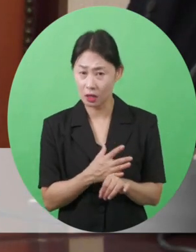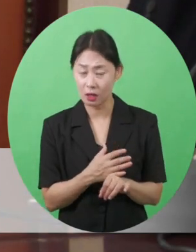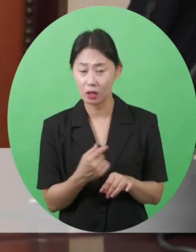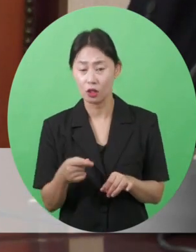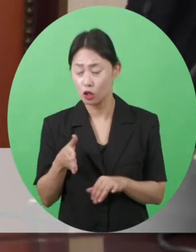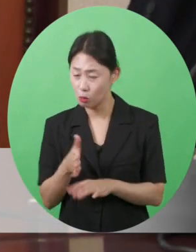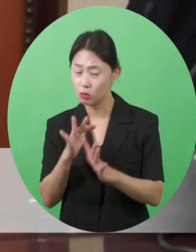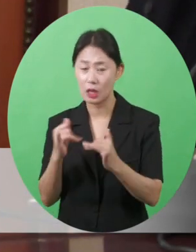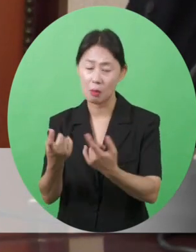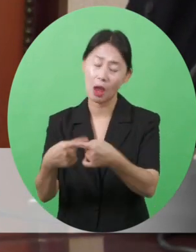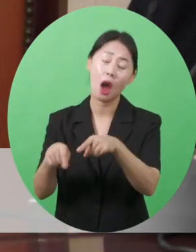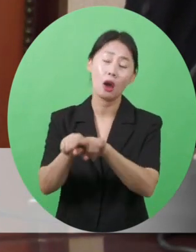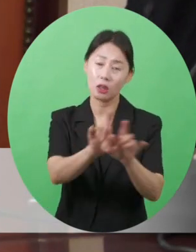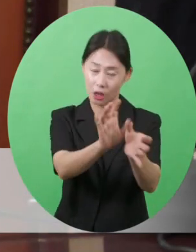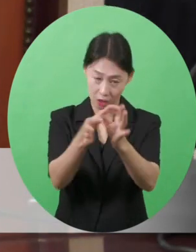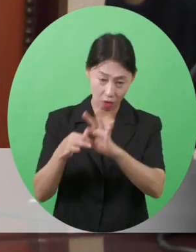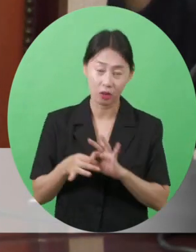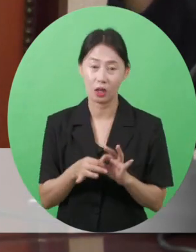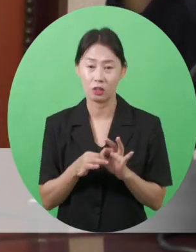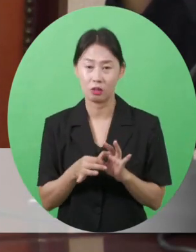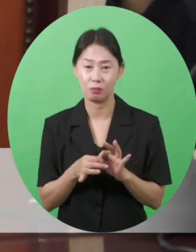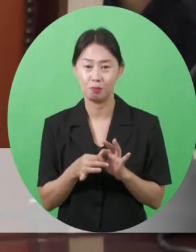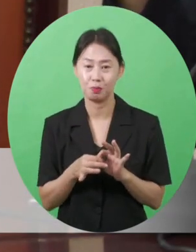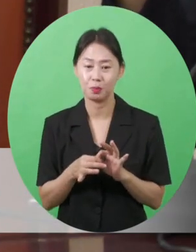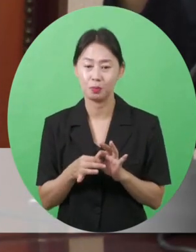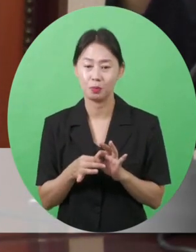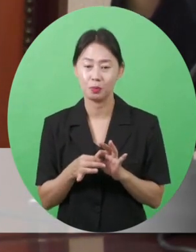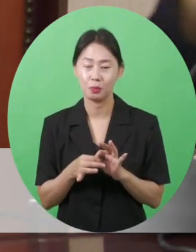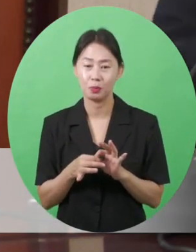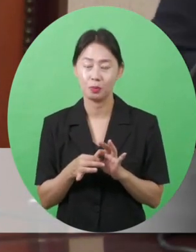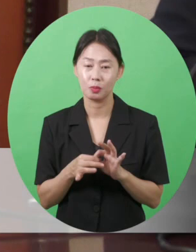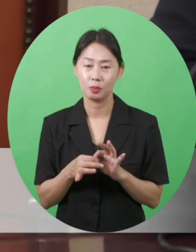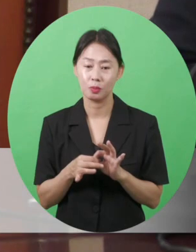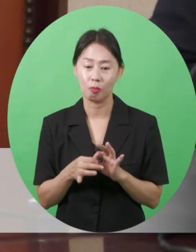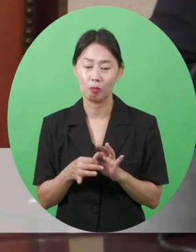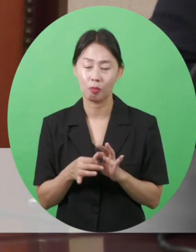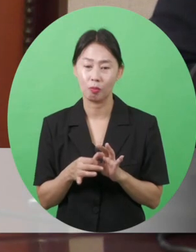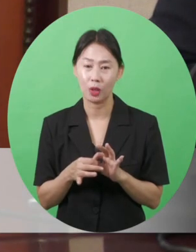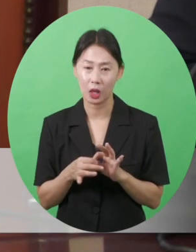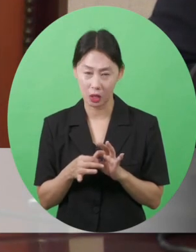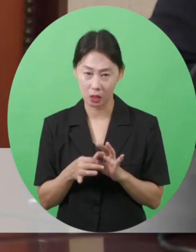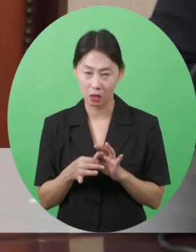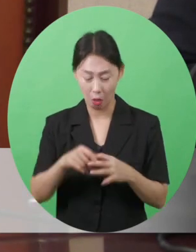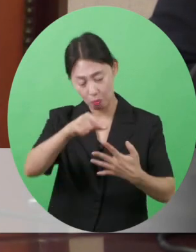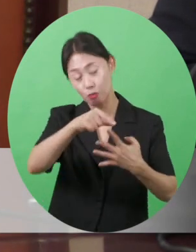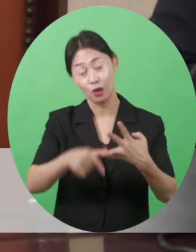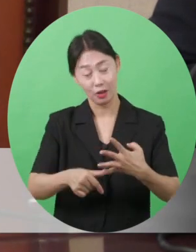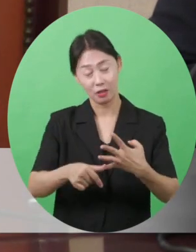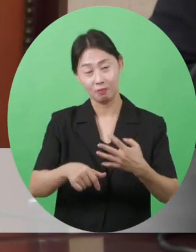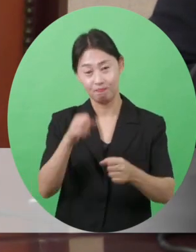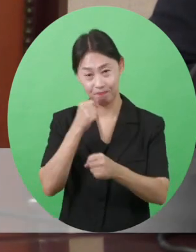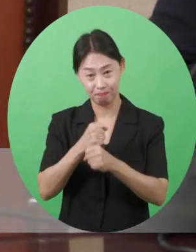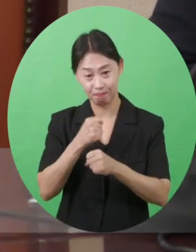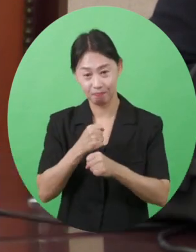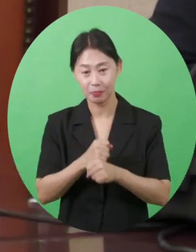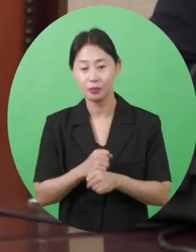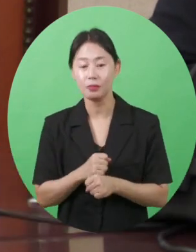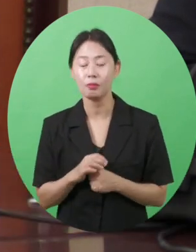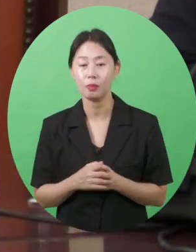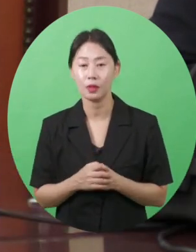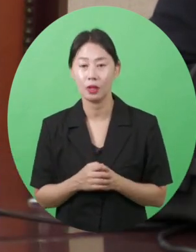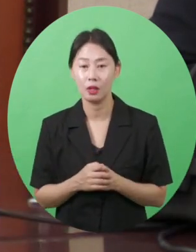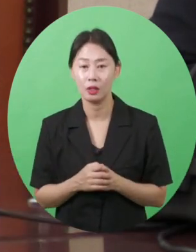전문가 지원이 필요하면 같이 연대해서 또 협력해서 이런 채널들을 협력하는 이런 시스템도 갖춰 나가겠습니다.